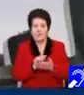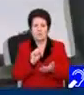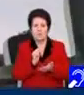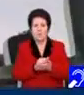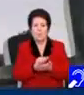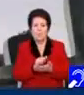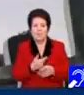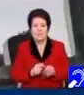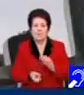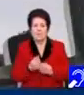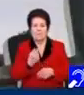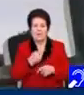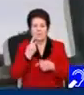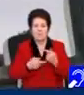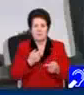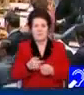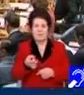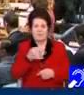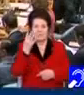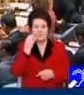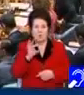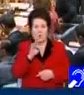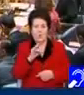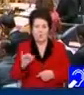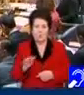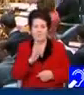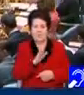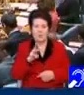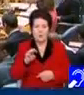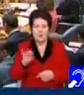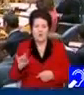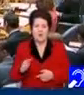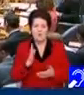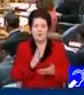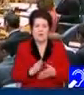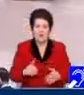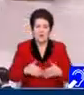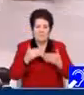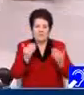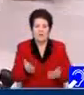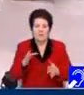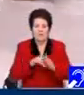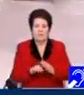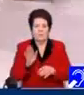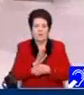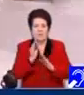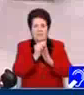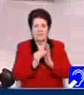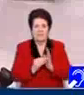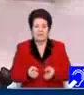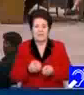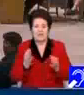document semnat de reprezentantul permanent al Republicii Moldova la ONU, Victor Moraru, prin care s-ar cere amânarea includerii pe ordinea de zi a